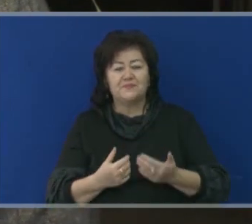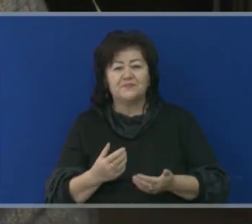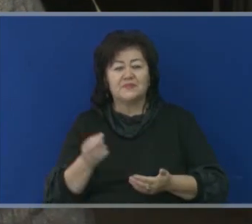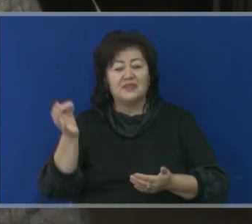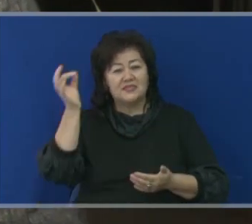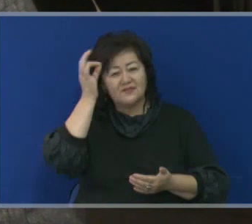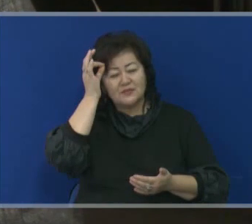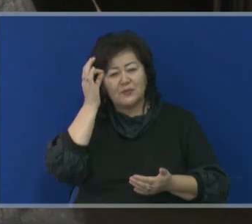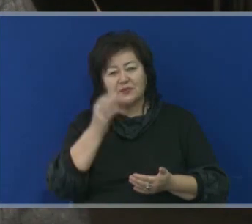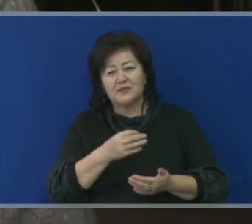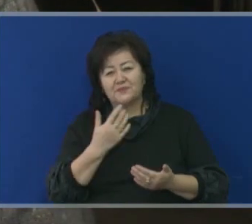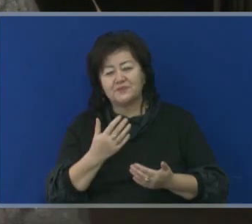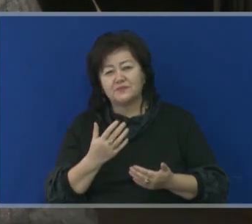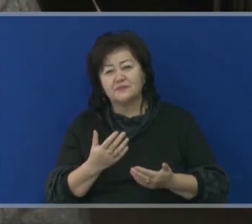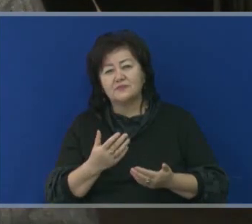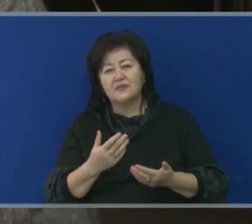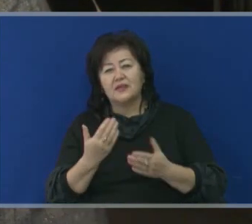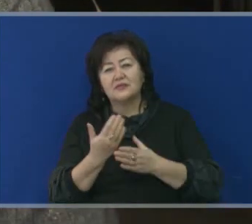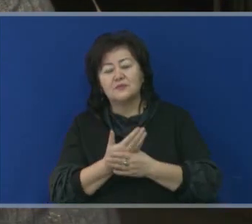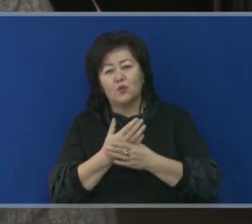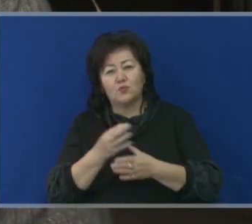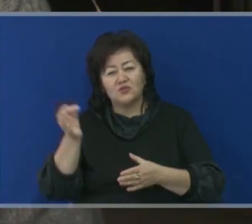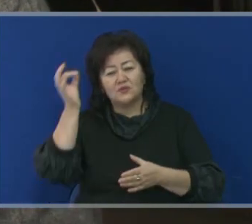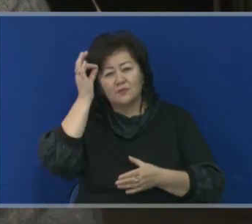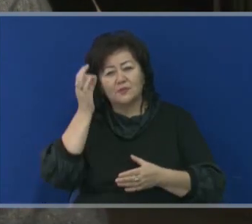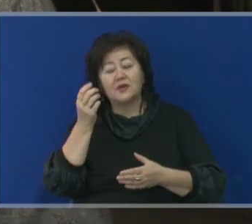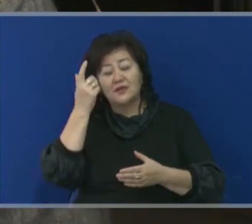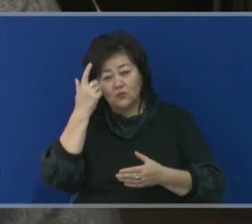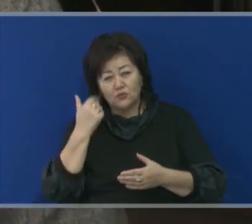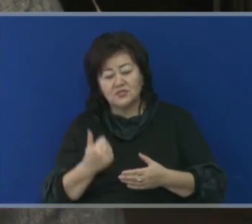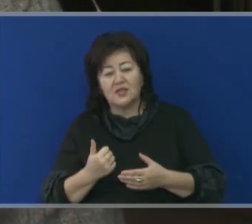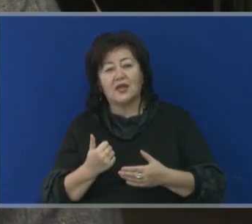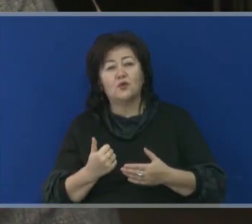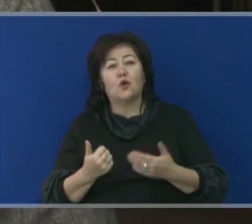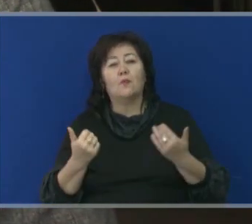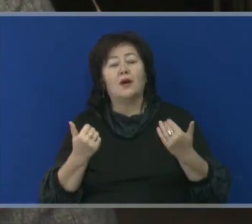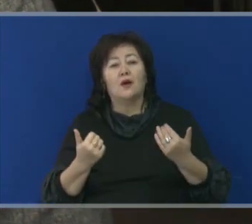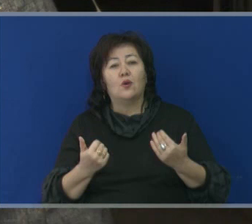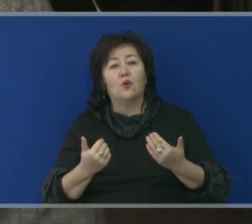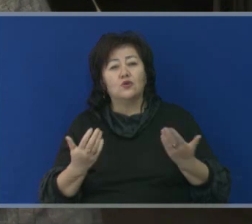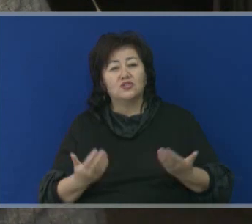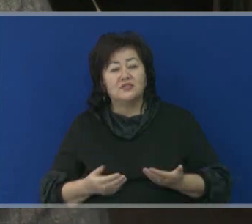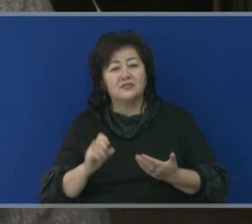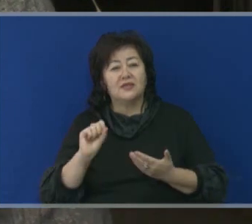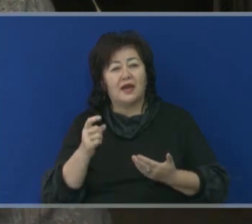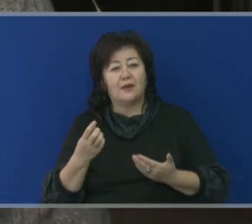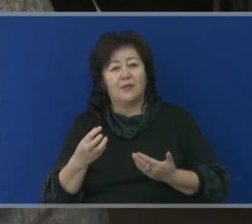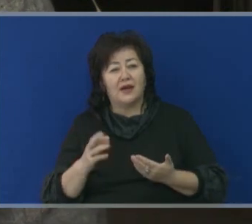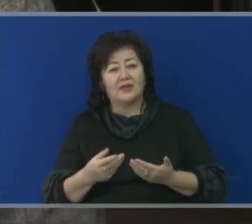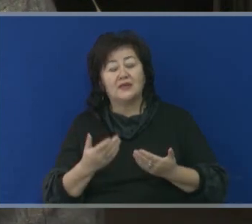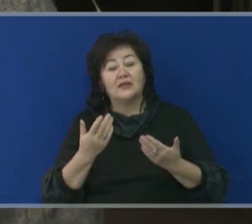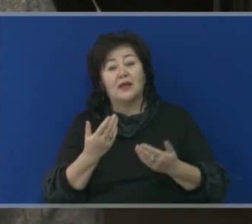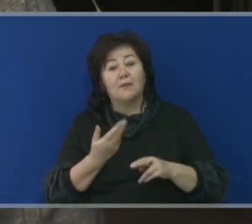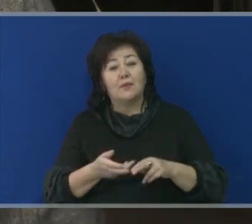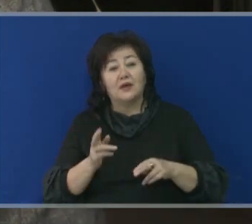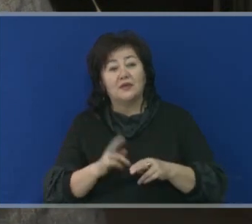воспоминаний, потому что через воспоминания мы узнаем о жизни великого поэта, о том, в какой период появились его стихи. Именно поэтому